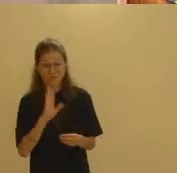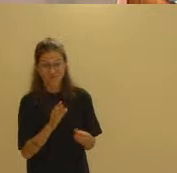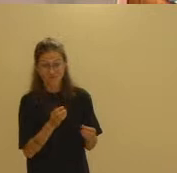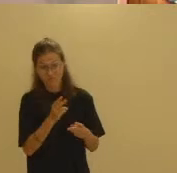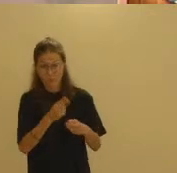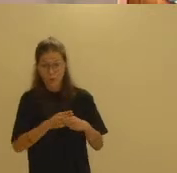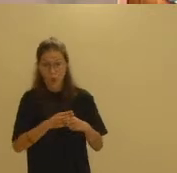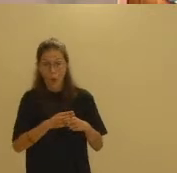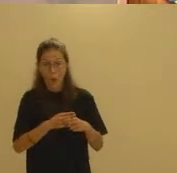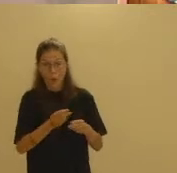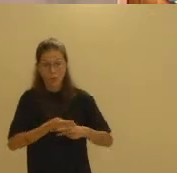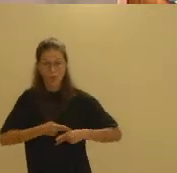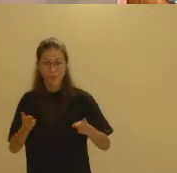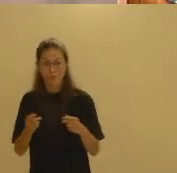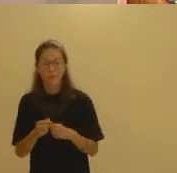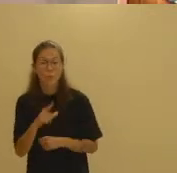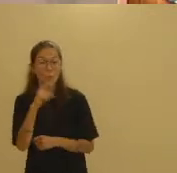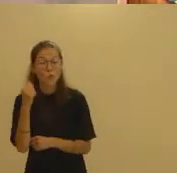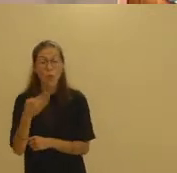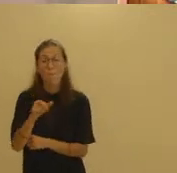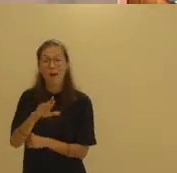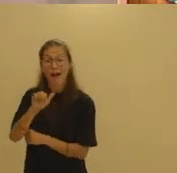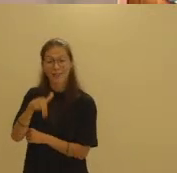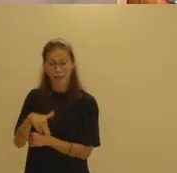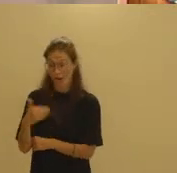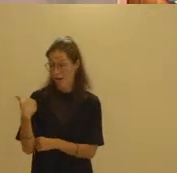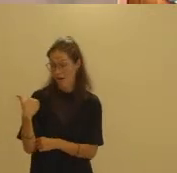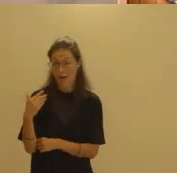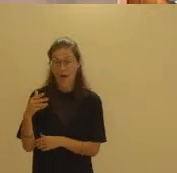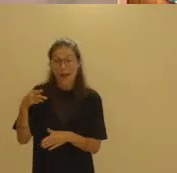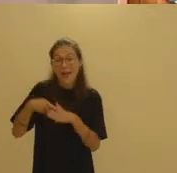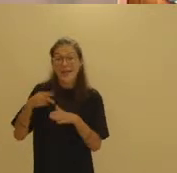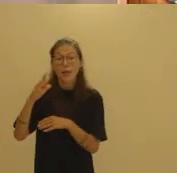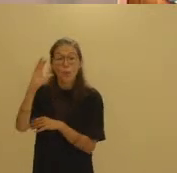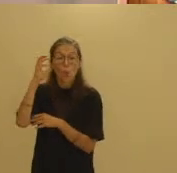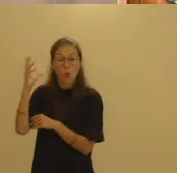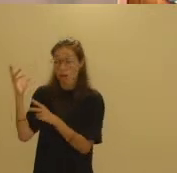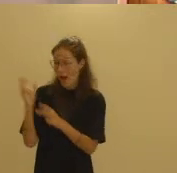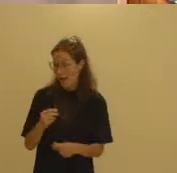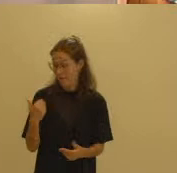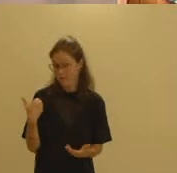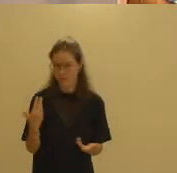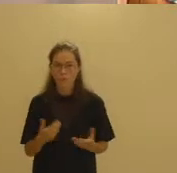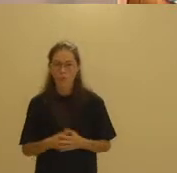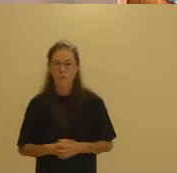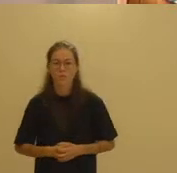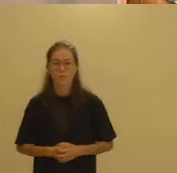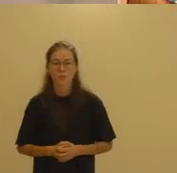Guignot, qui est arrivé début août. Début août, enfin, voilà.